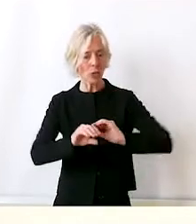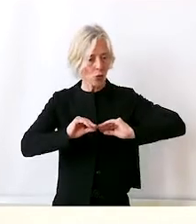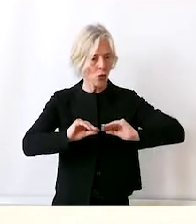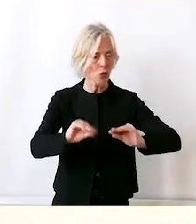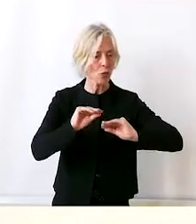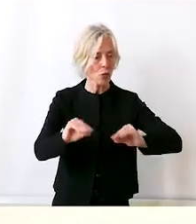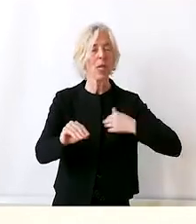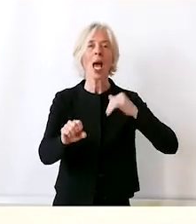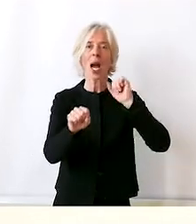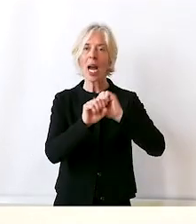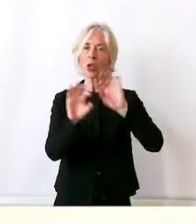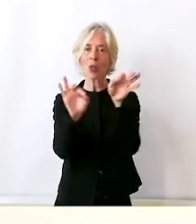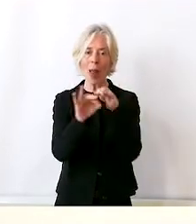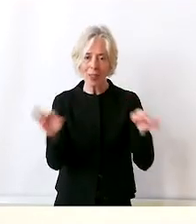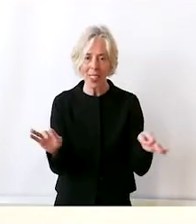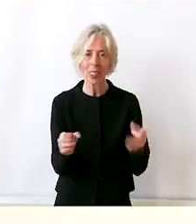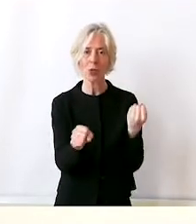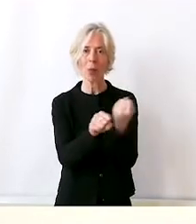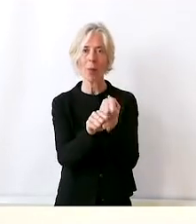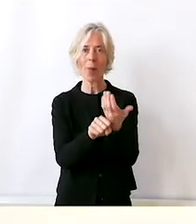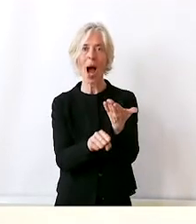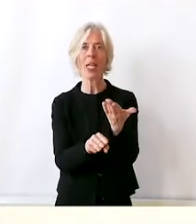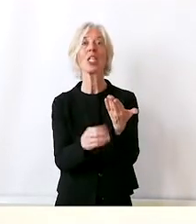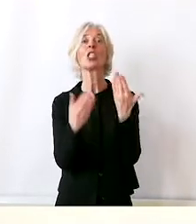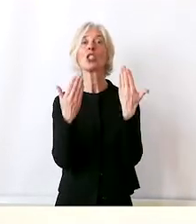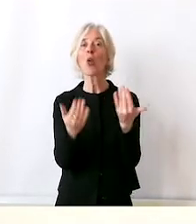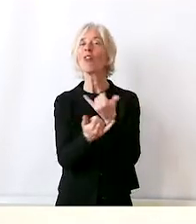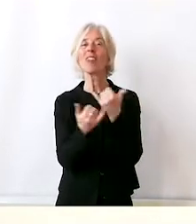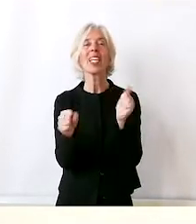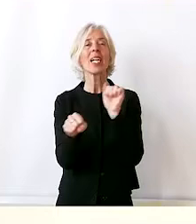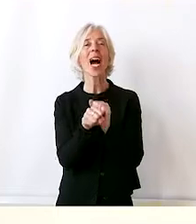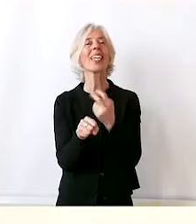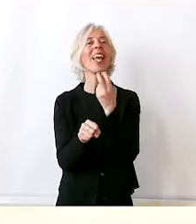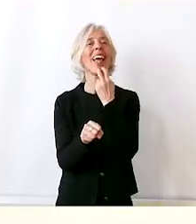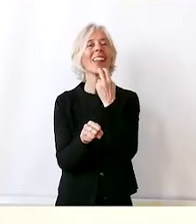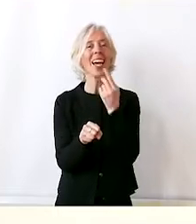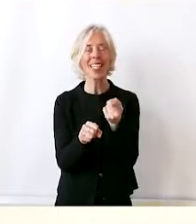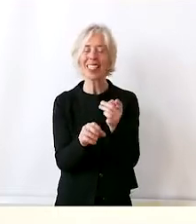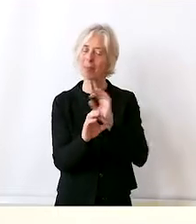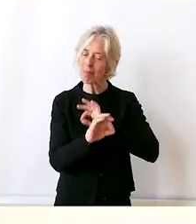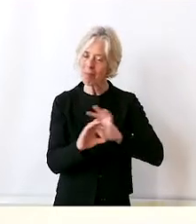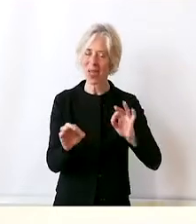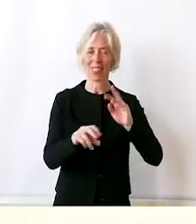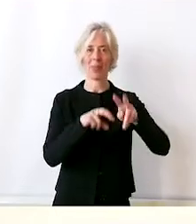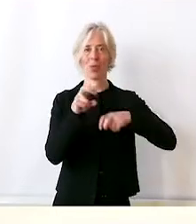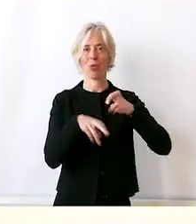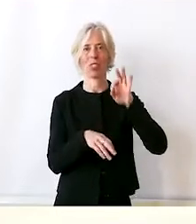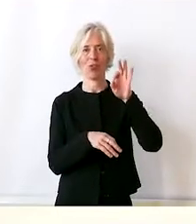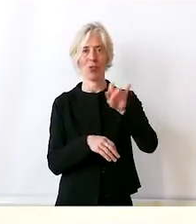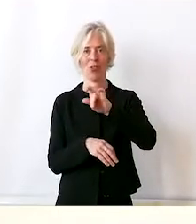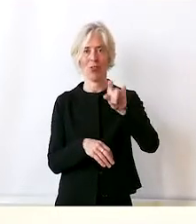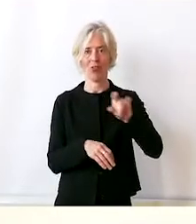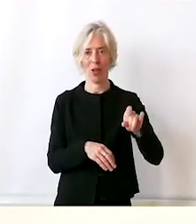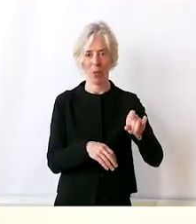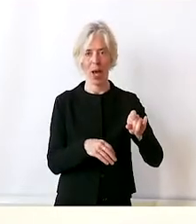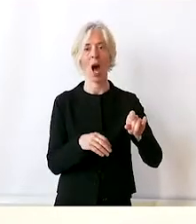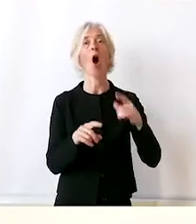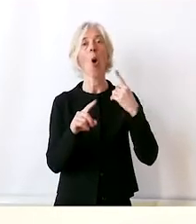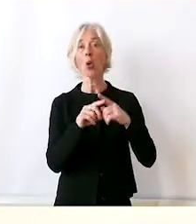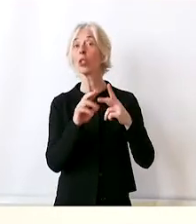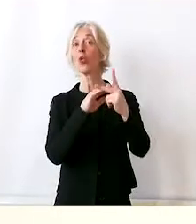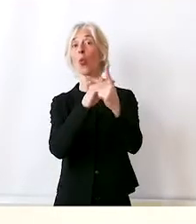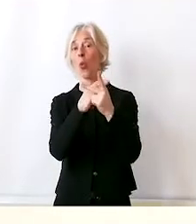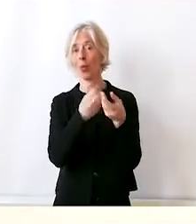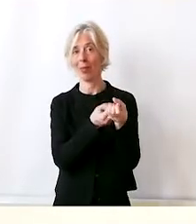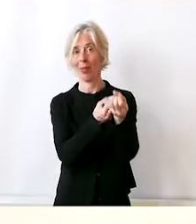heranzutragen, sie zu qualifizieren, um die Themen Energieeinsatz im Betrieb und auch bei den Kunden. Und zum anderen haben